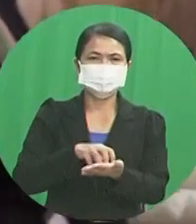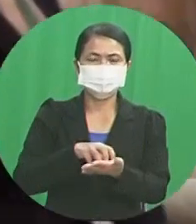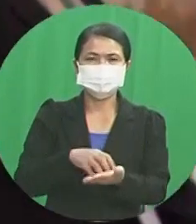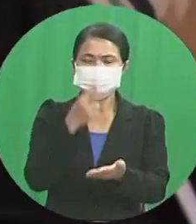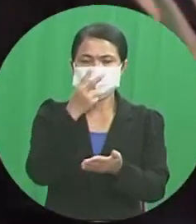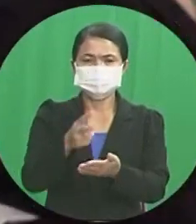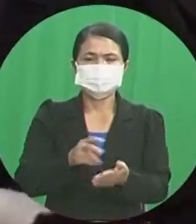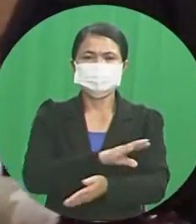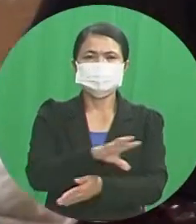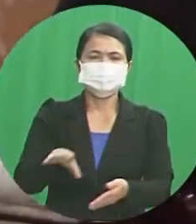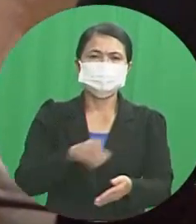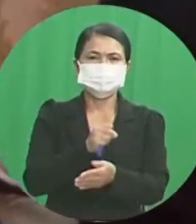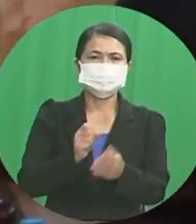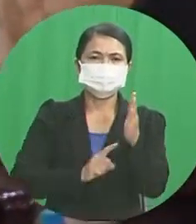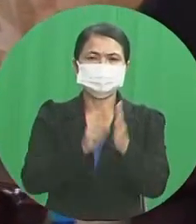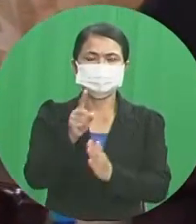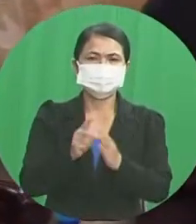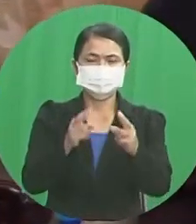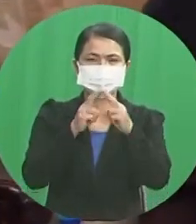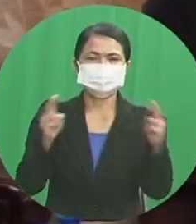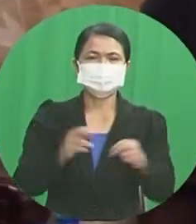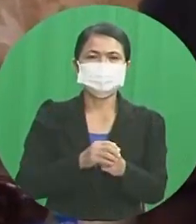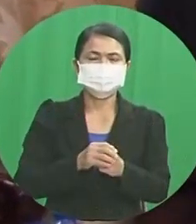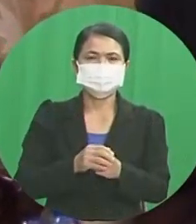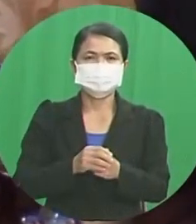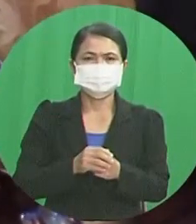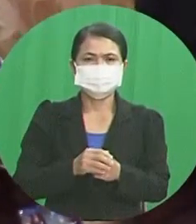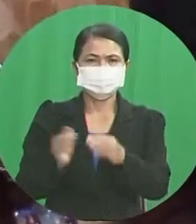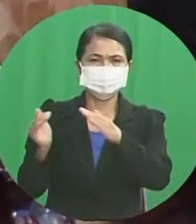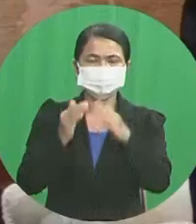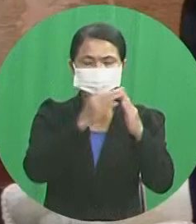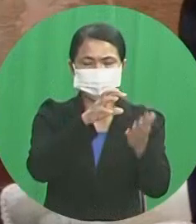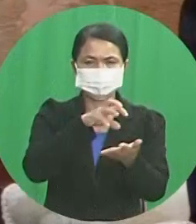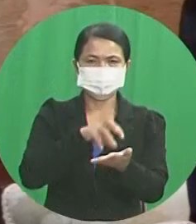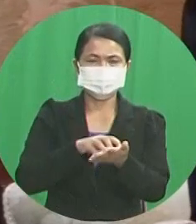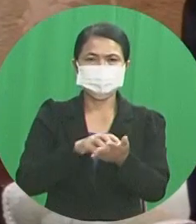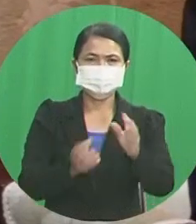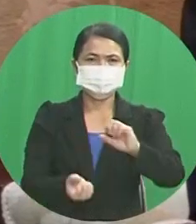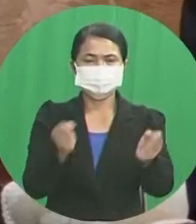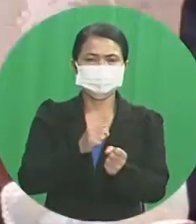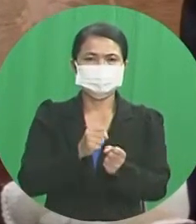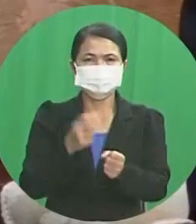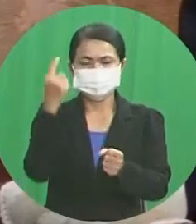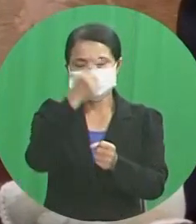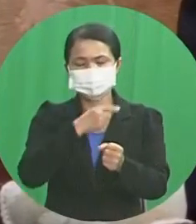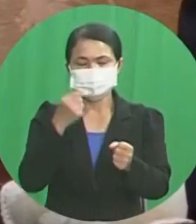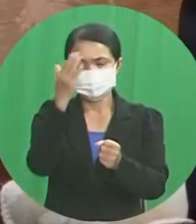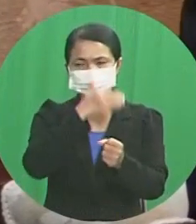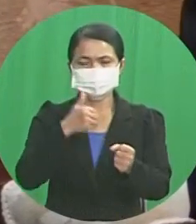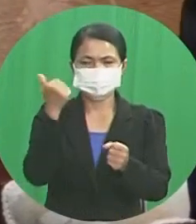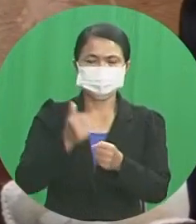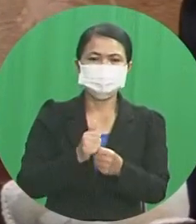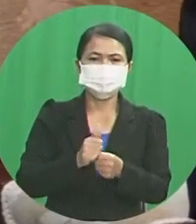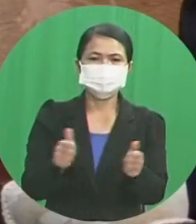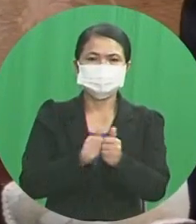ឃើញថាកម្ពុជាមានការរីកចម្រើនជាខ្លាំងរាជធានីភ្នំពេញបានផ្លាស់ប្ដូរមុខមាត់យ៉ាងស្រស់បំព្រង